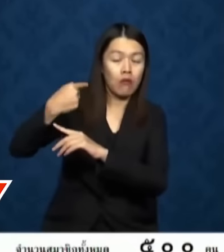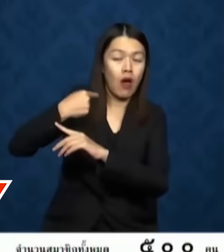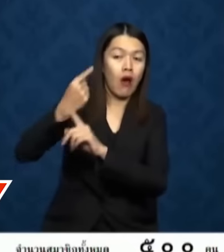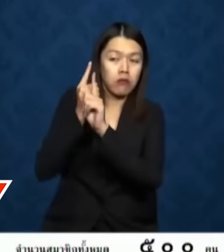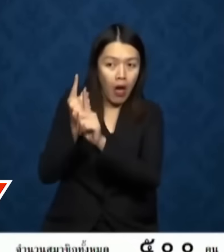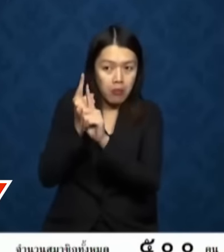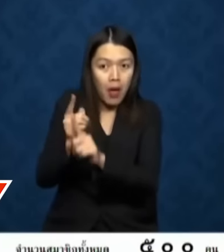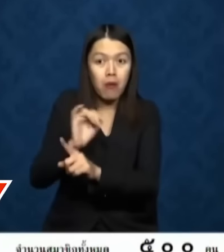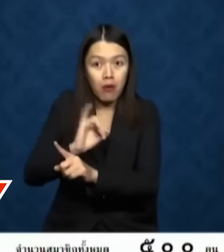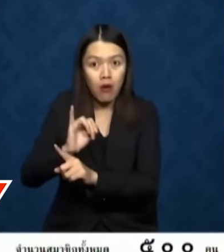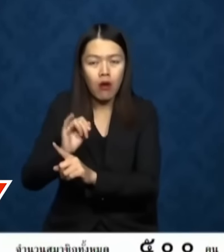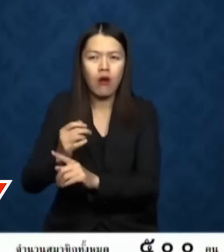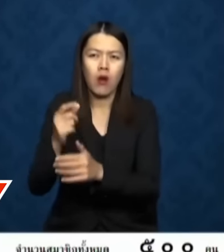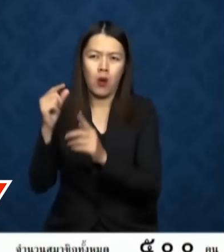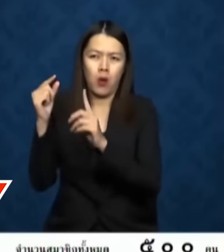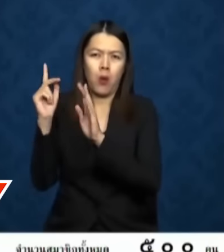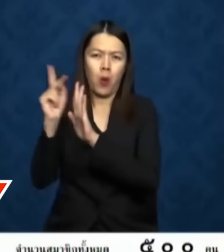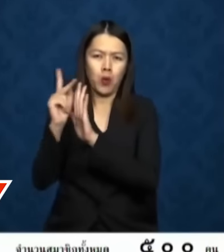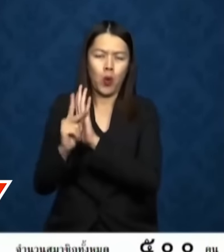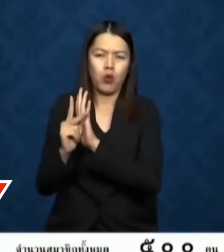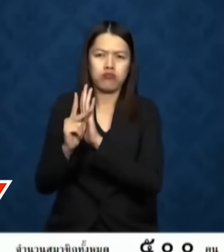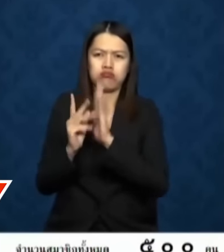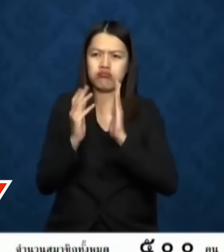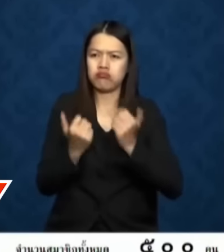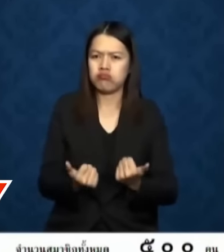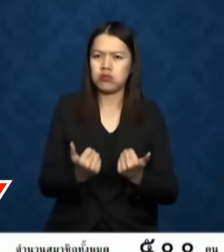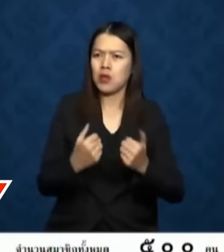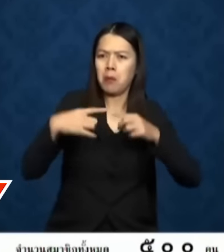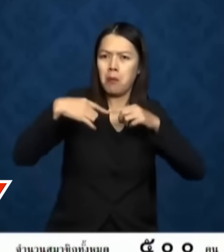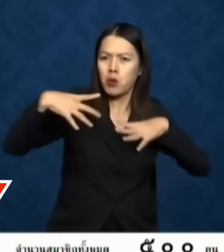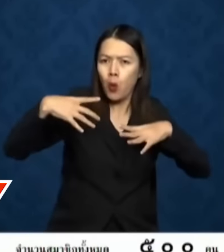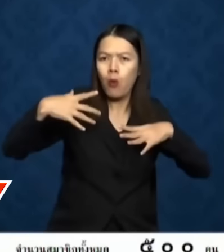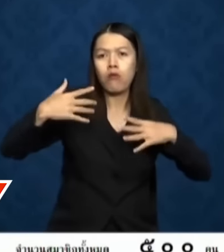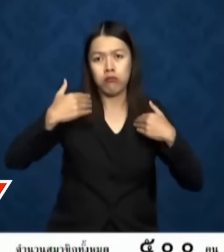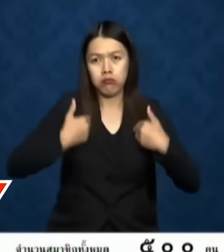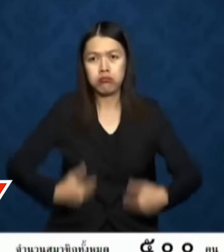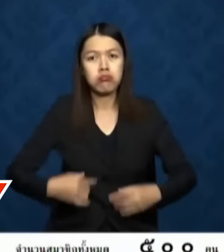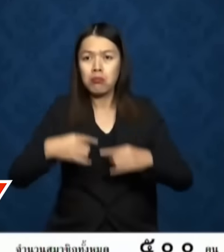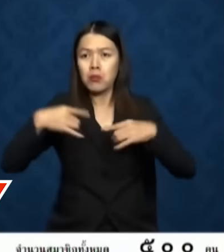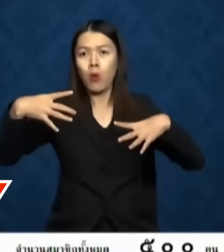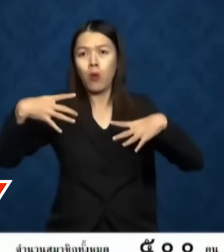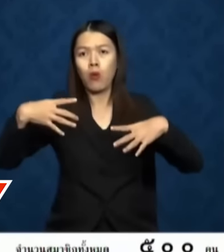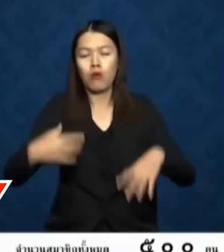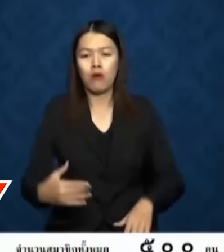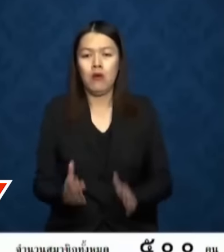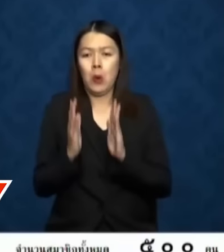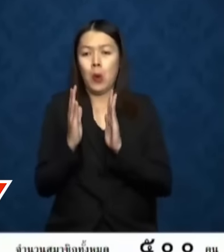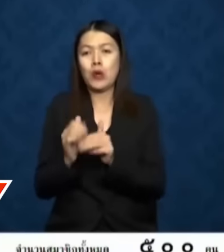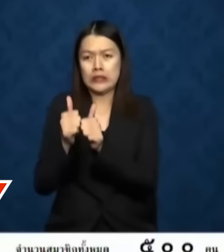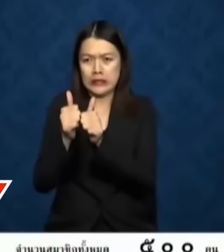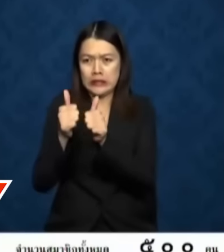ฎนั้นมันจะไม่สามารถตอบโจทย์กับยุคปัจจุบันได้ใช่หรือไม่ประชากรที่ดีเหล่านั้น